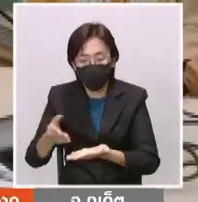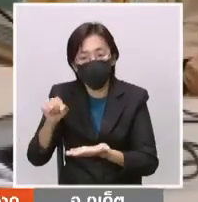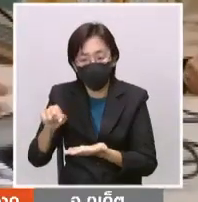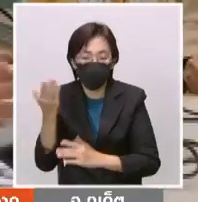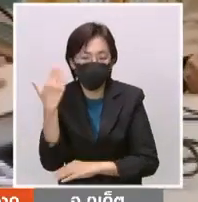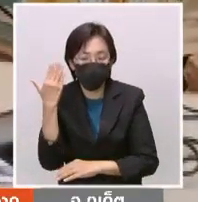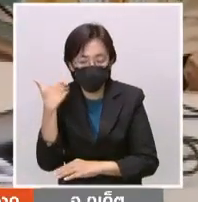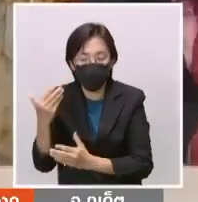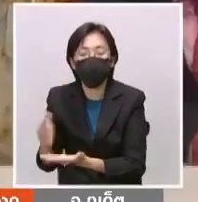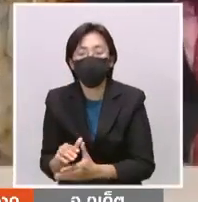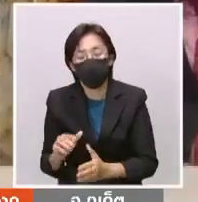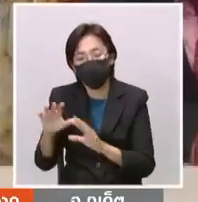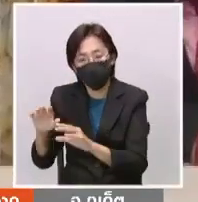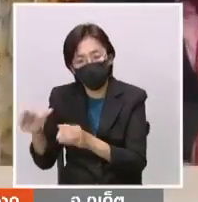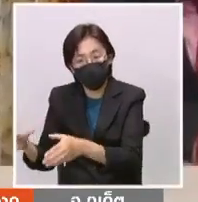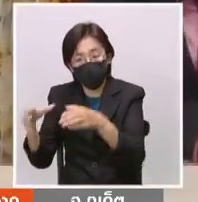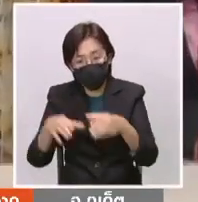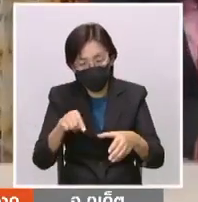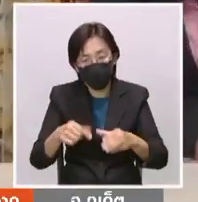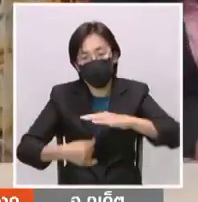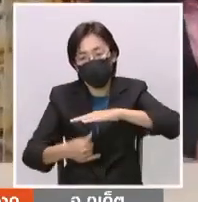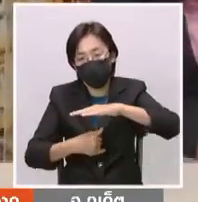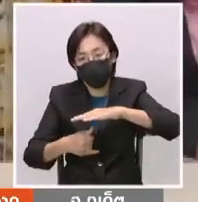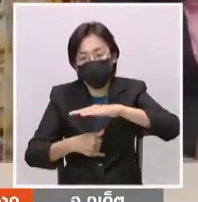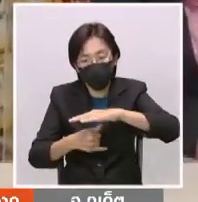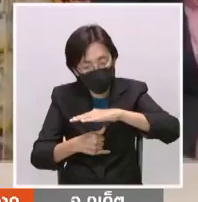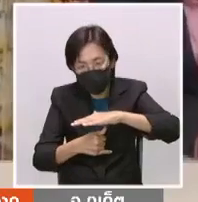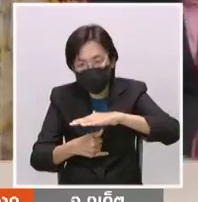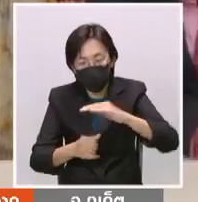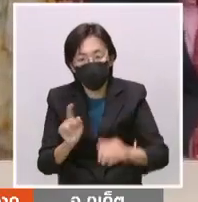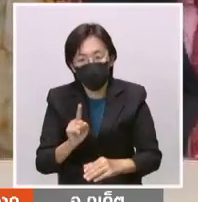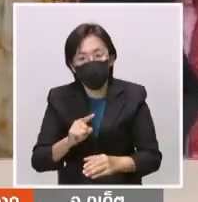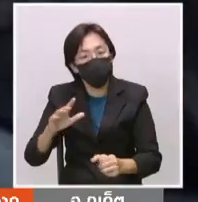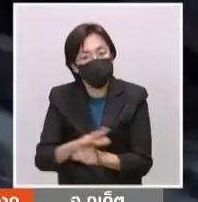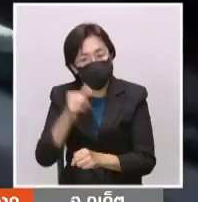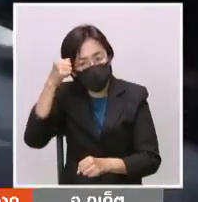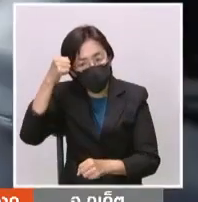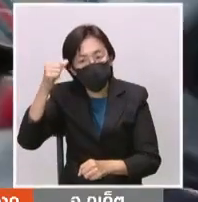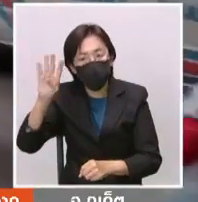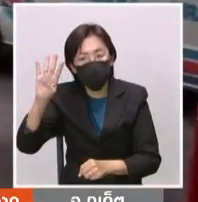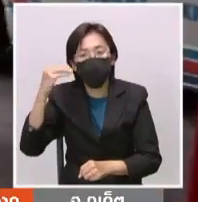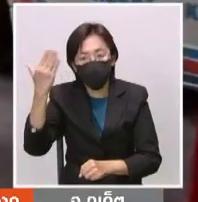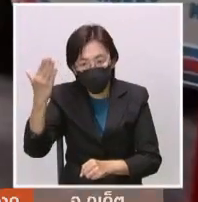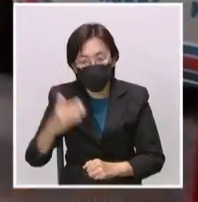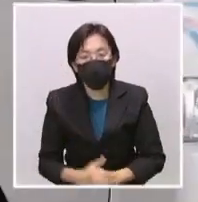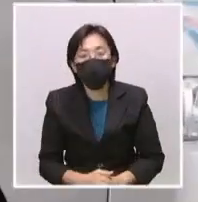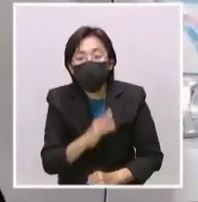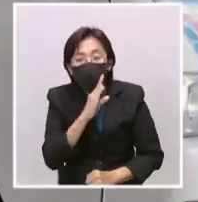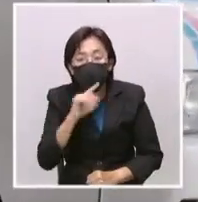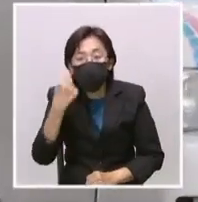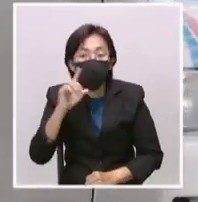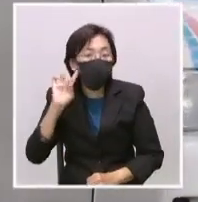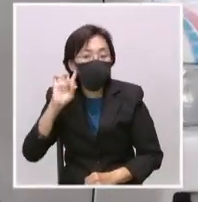มื่อคืนทำการควบคุมตัวนำเข้าสถานที่กักตัวที่รัฐกำหนดต้องครบ14วันก่อนนะดังนั้นเมื่อมีผู้ที่ฝ่